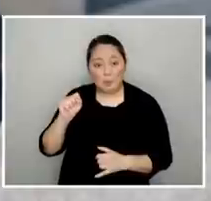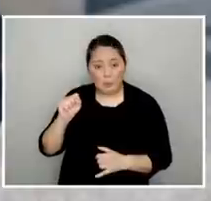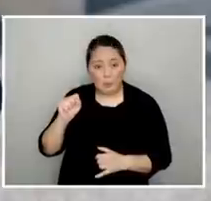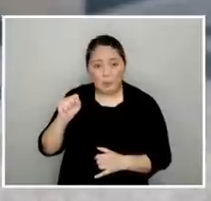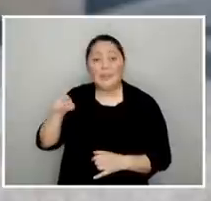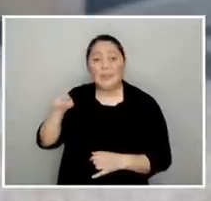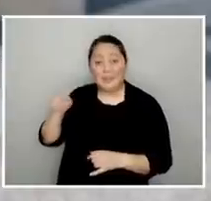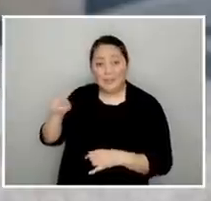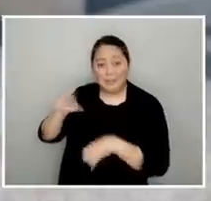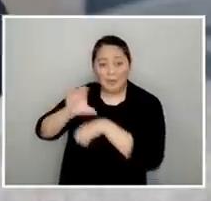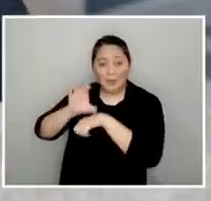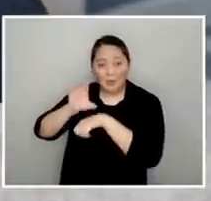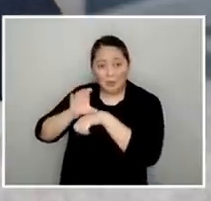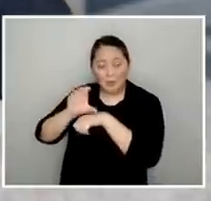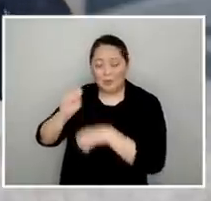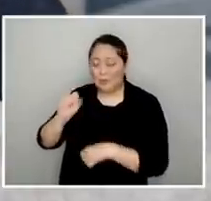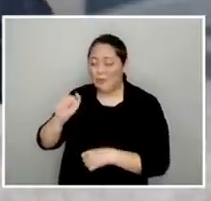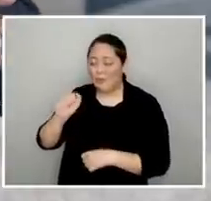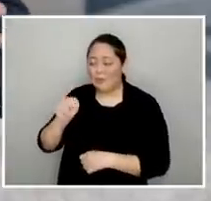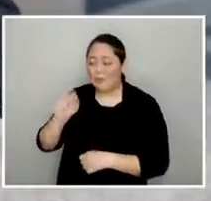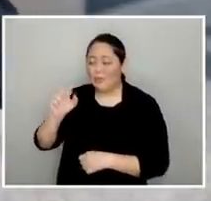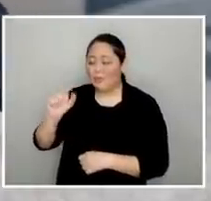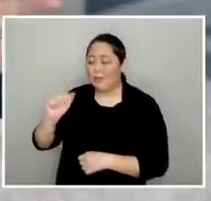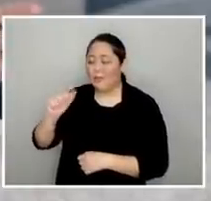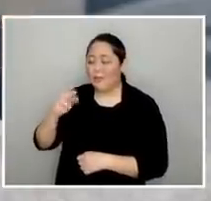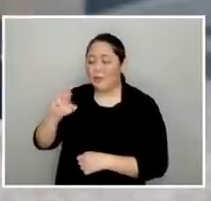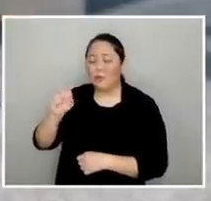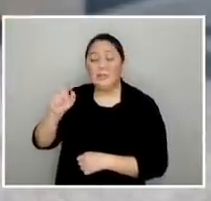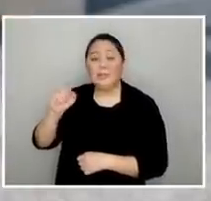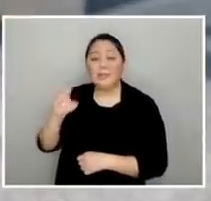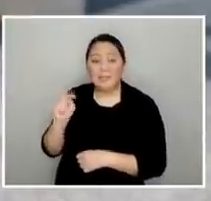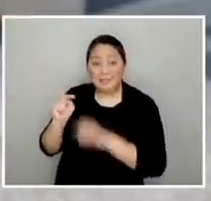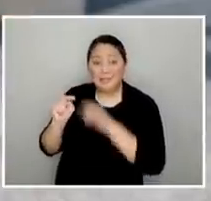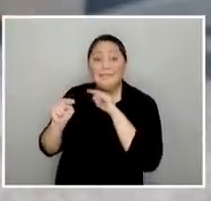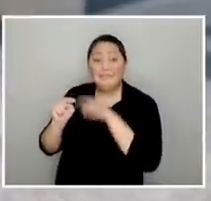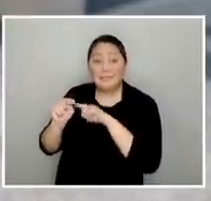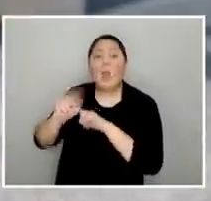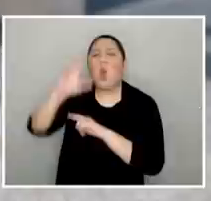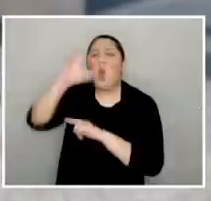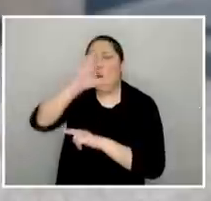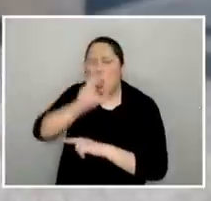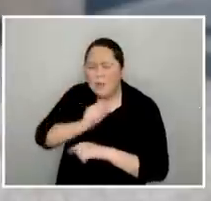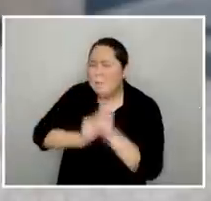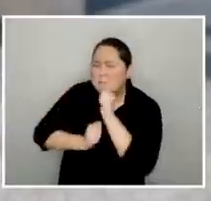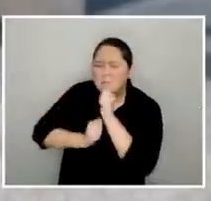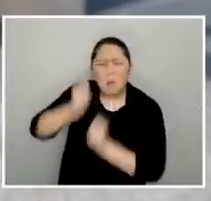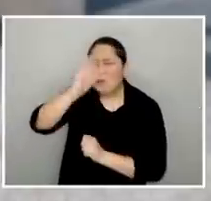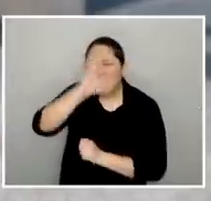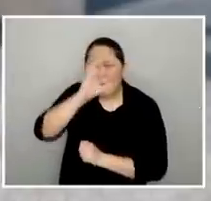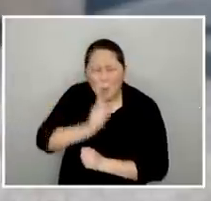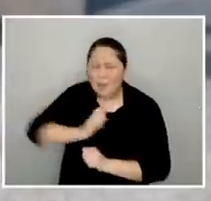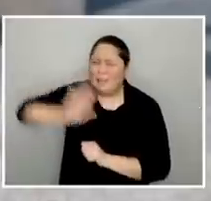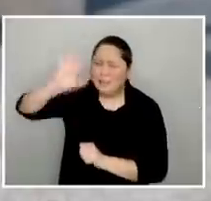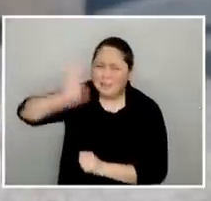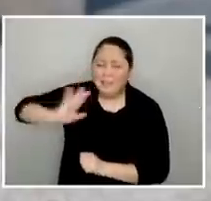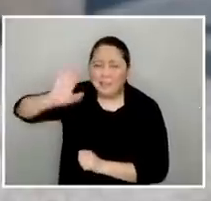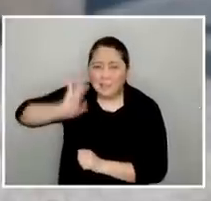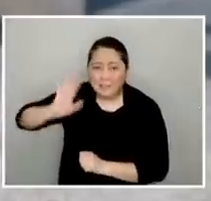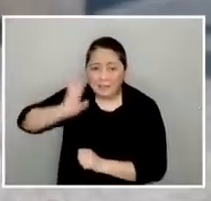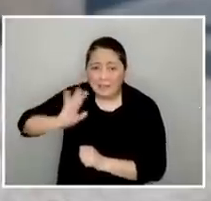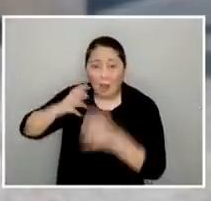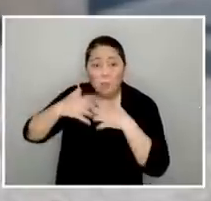bato? At sa loob nito ay sari-saring mga obra na hindi matutumbasan